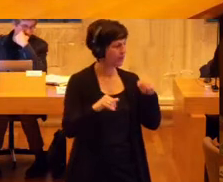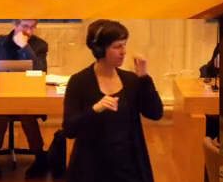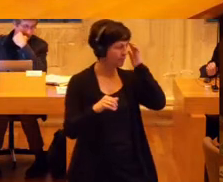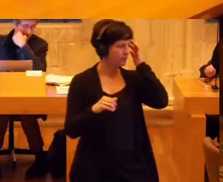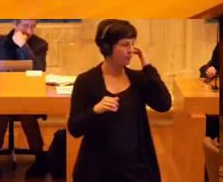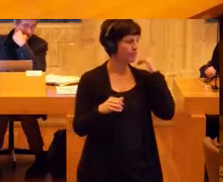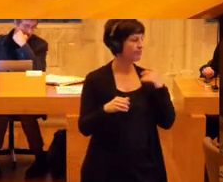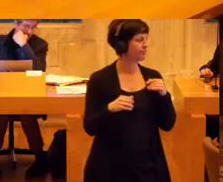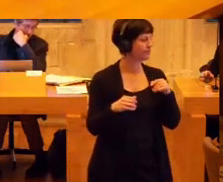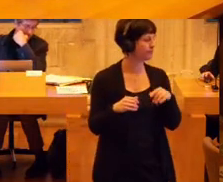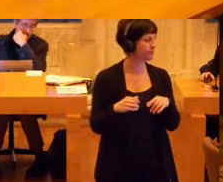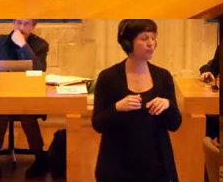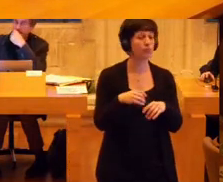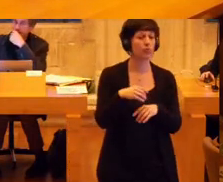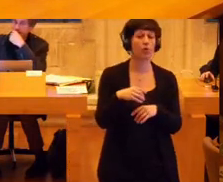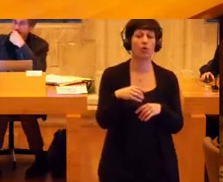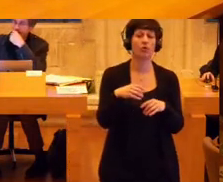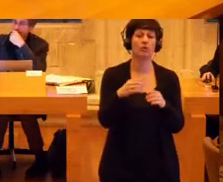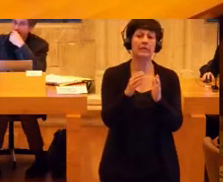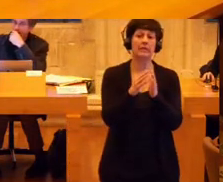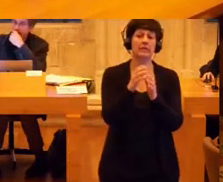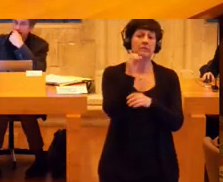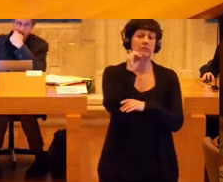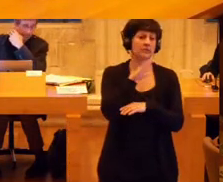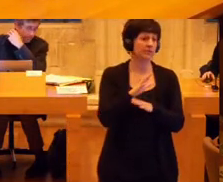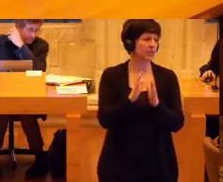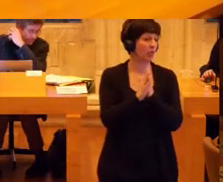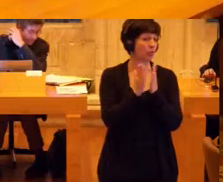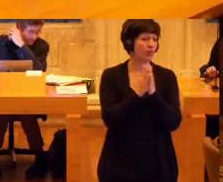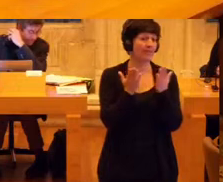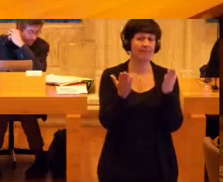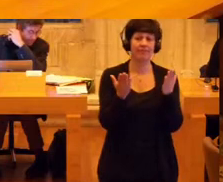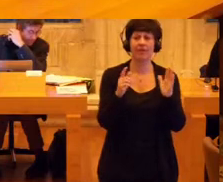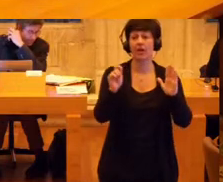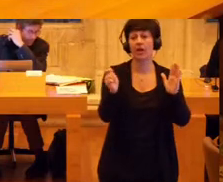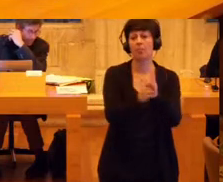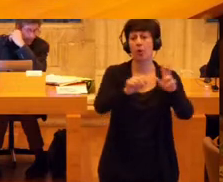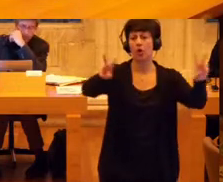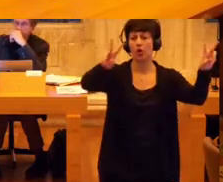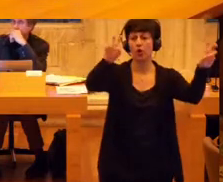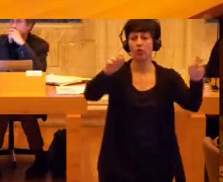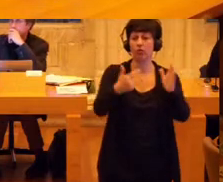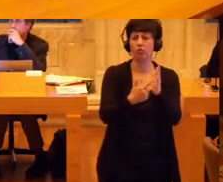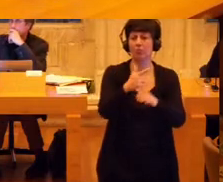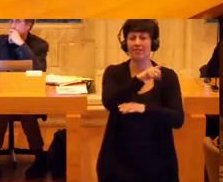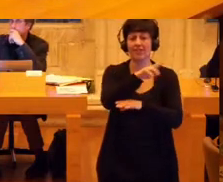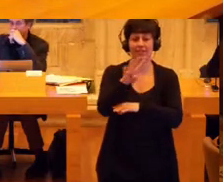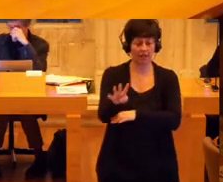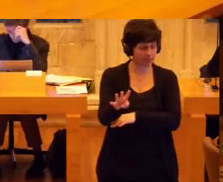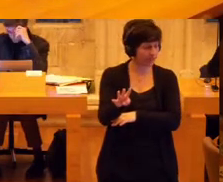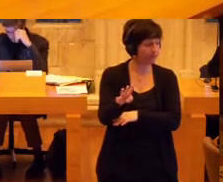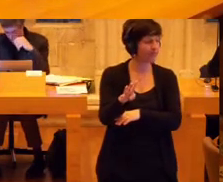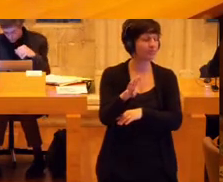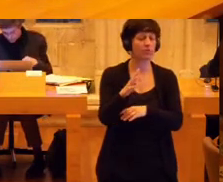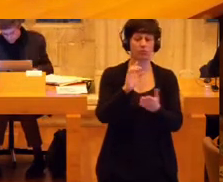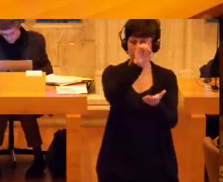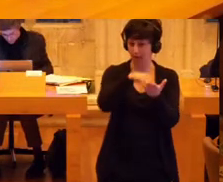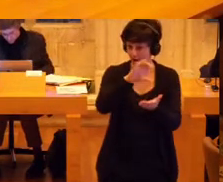Même chose en fait pour Époque, donc le Salon du Livre. Alors, Époque 2024, Salon du Livre de